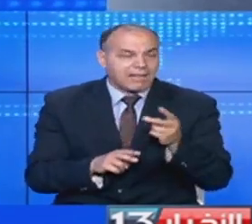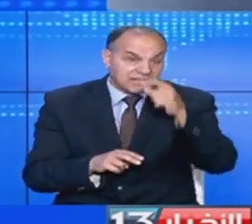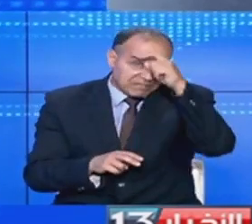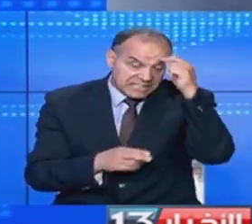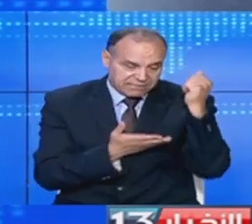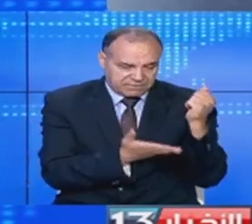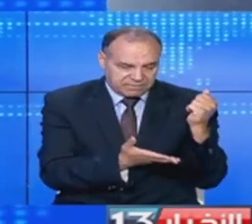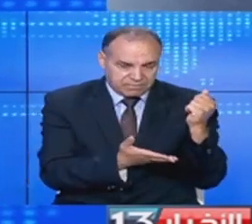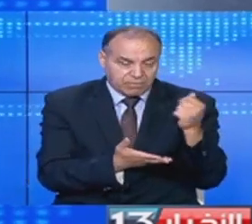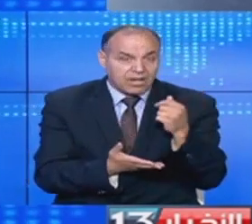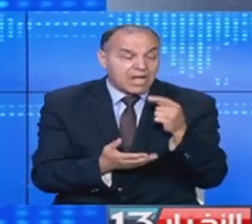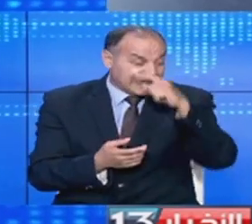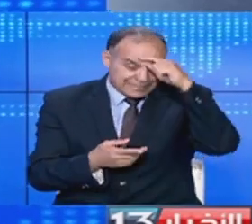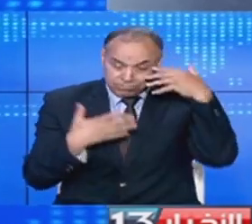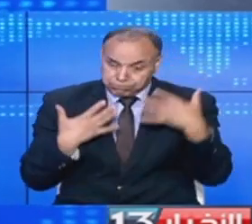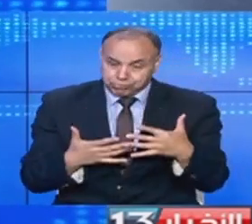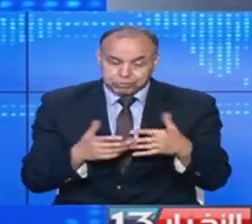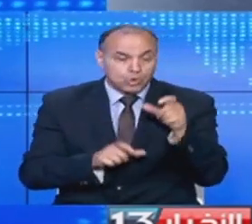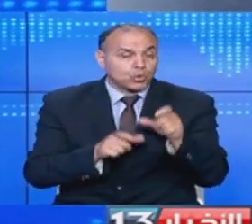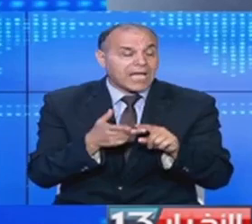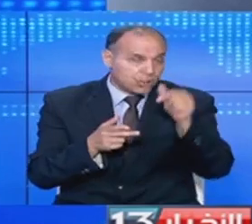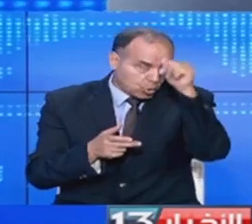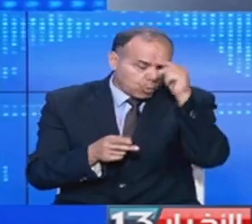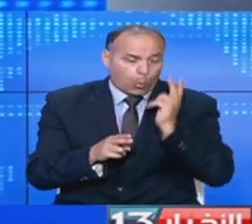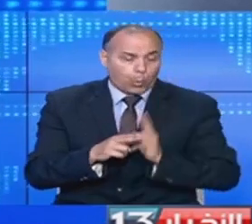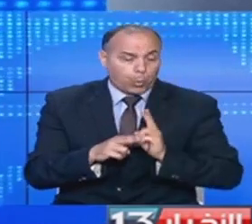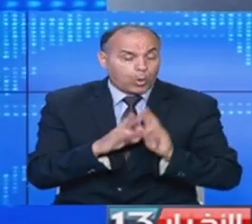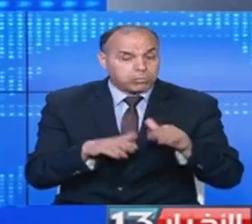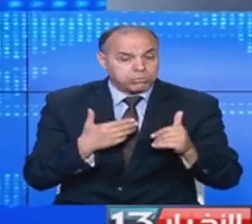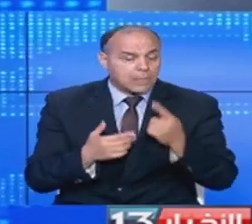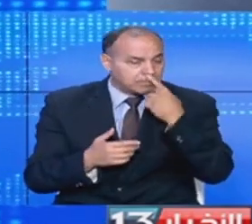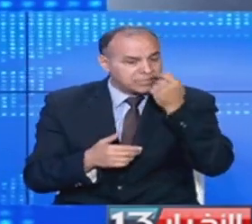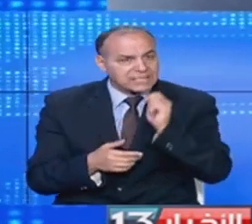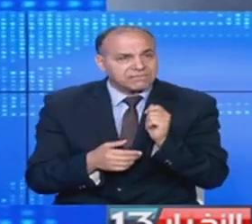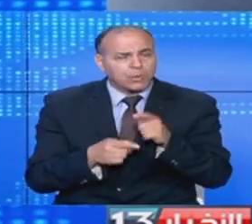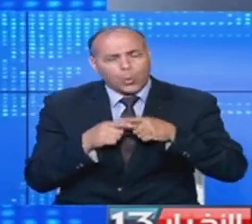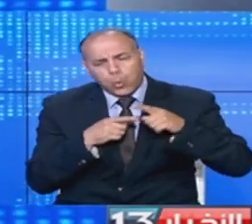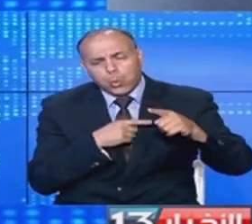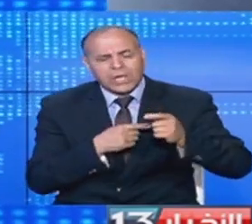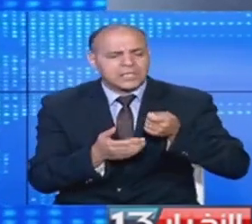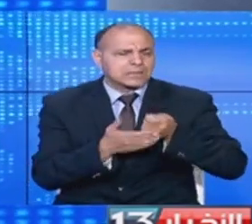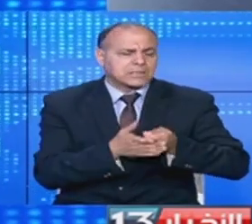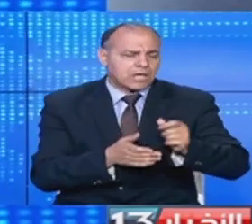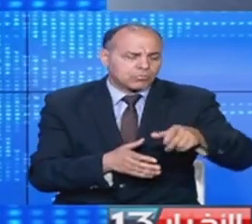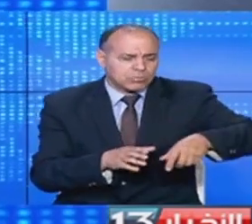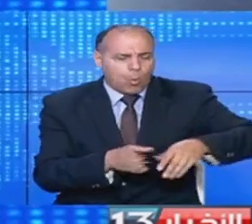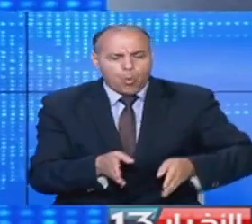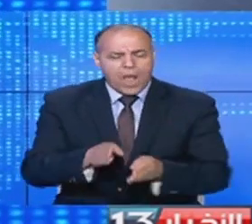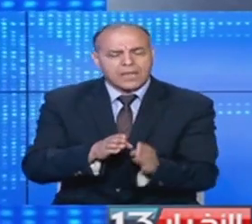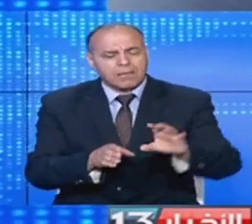الصيف. هذه المعاناة التي يعيشها السكان منذ سنوات أجبرتهم على قطع مسافات طويلة للوصول